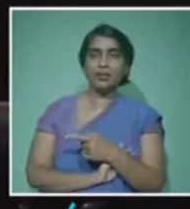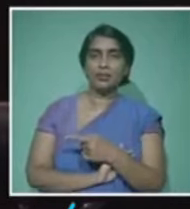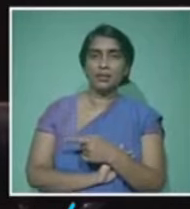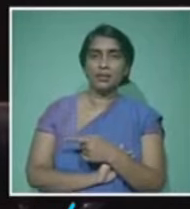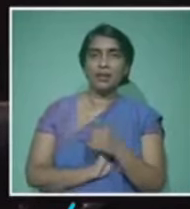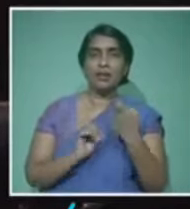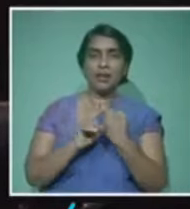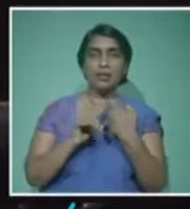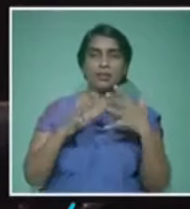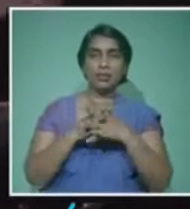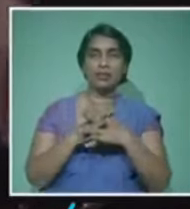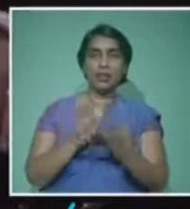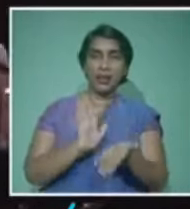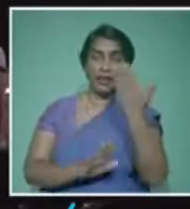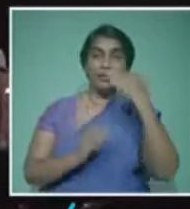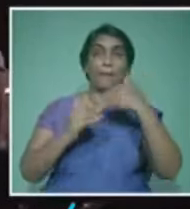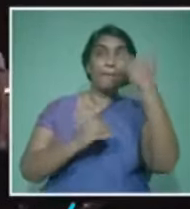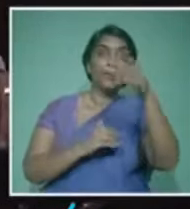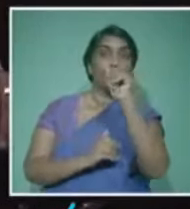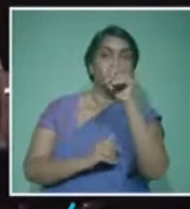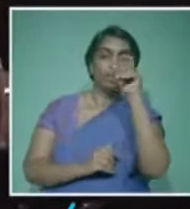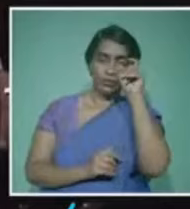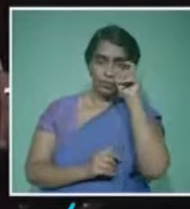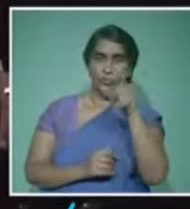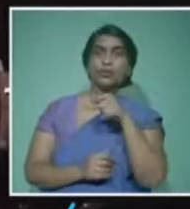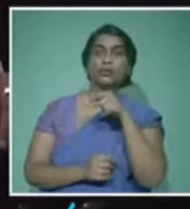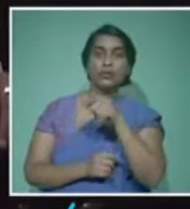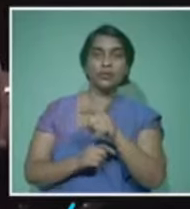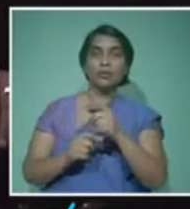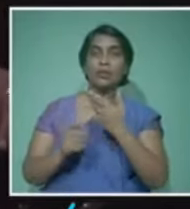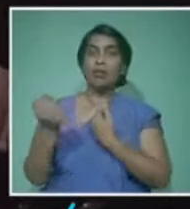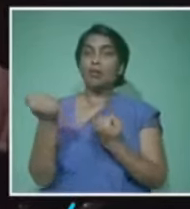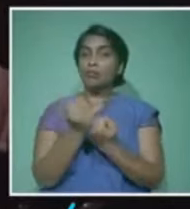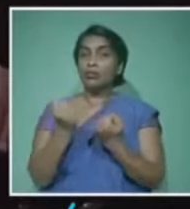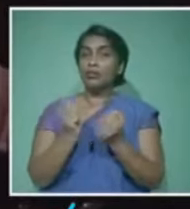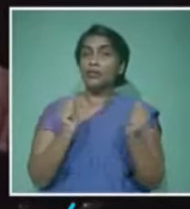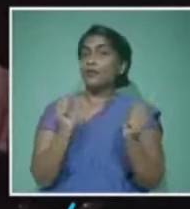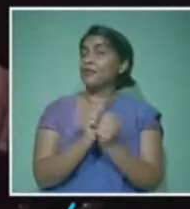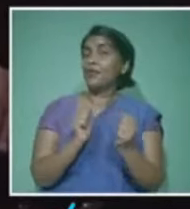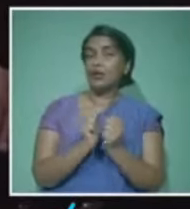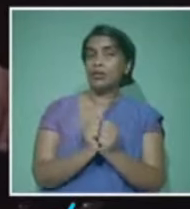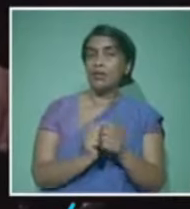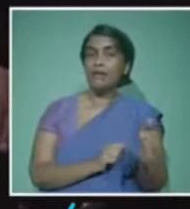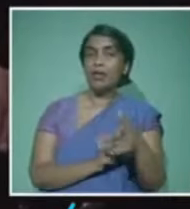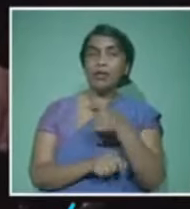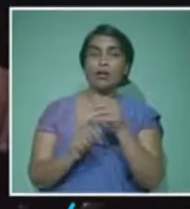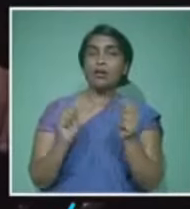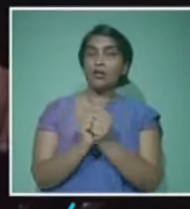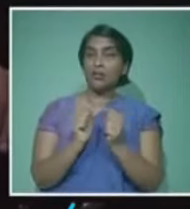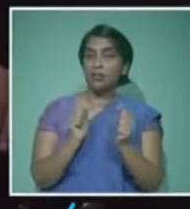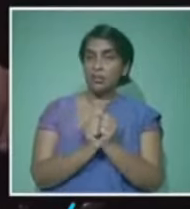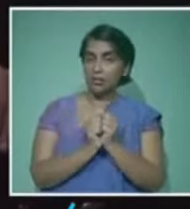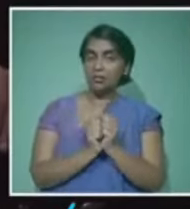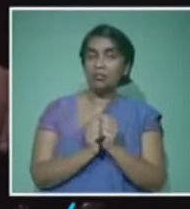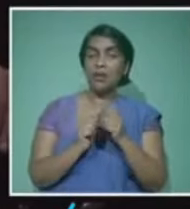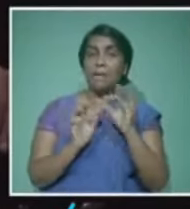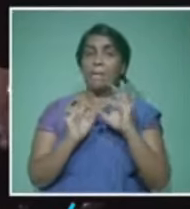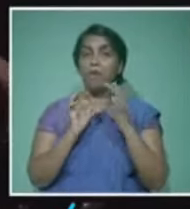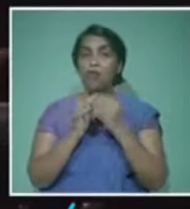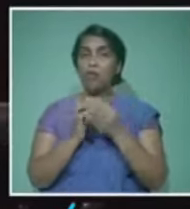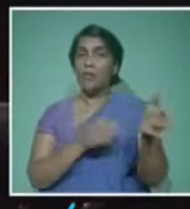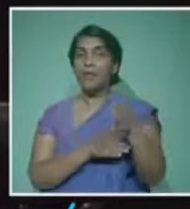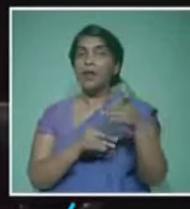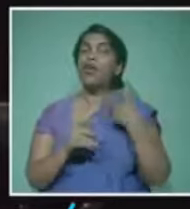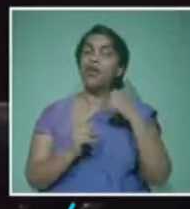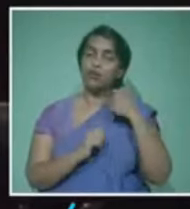කාන්චන විශේෂක මැතිතුමා නැගිට්ටාම පිටිපස්සේ කවුද ඉන්නේ කියලා. ඒ අය කවුරු වෙනද වැඩ කරන්නේ කාගේ අතකොළු විදිහටද වැඩ කරන්නේ මොන පවුල් වලට සේවය කරන්නේ